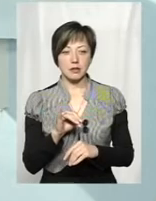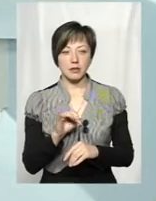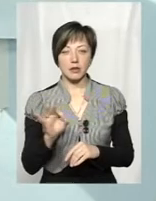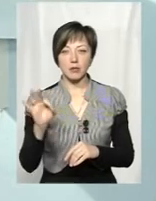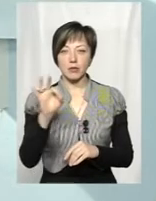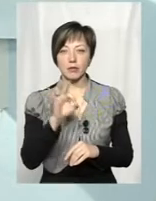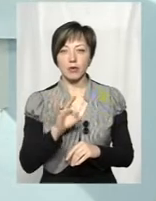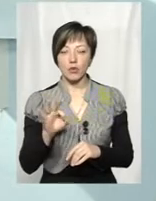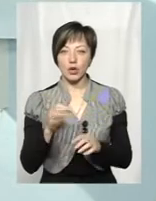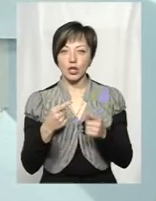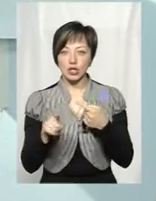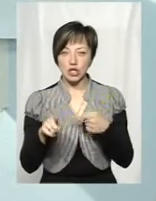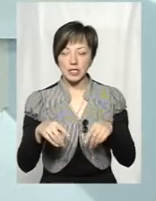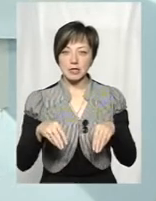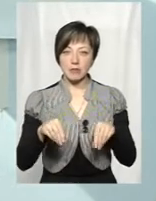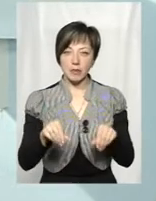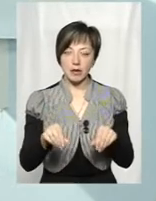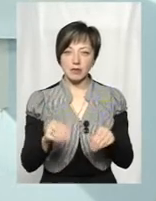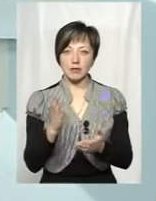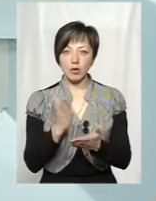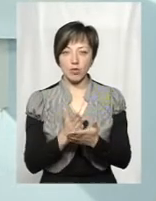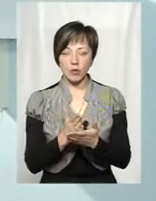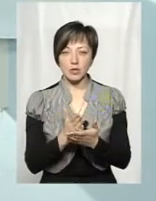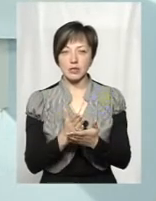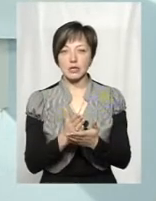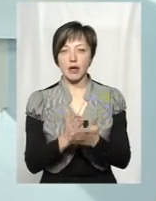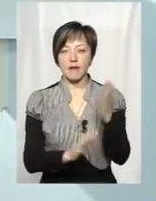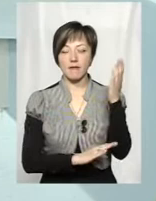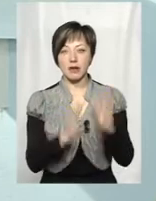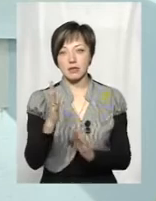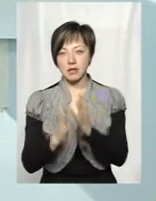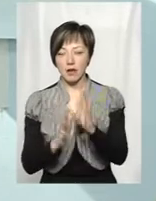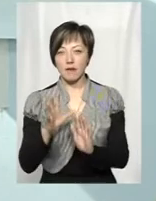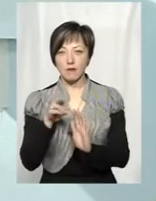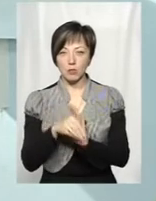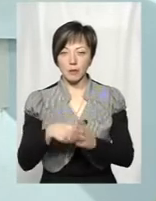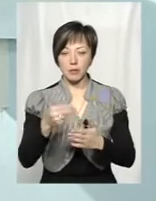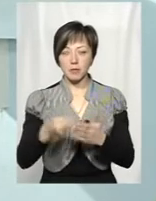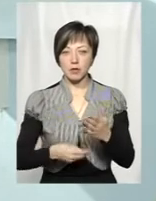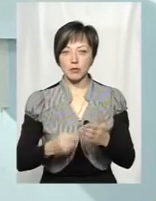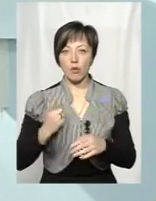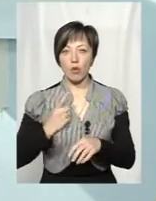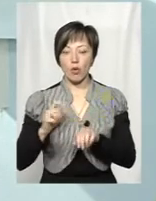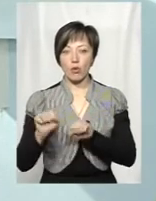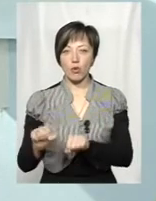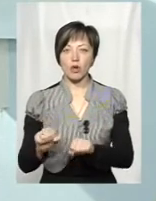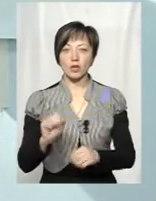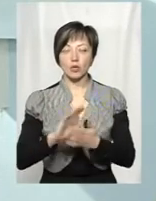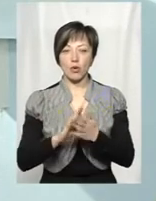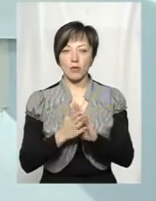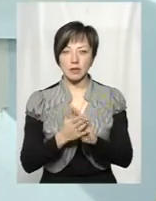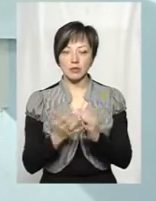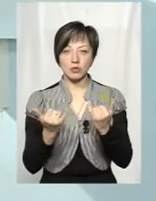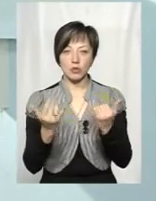щодо інших земель, знаходяться і в лісах, в тому числі, підписуємо охоронні договори, їх станом